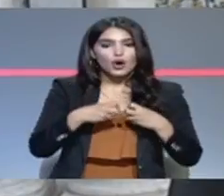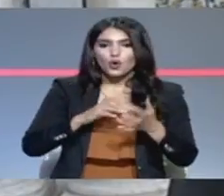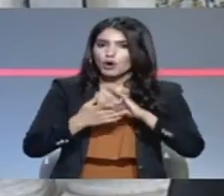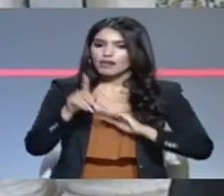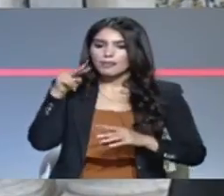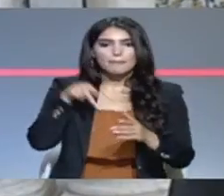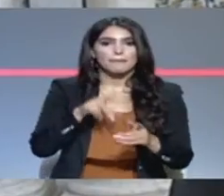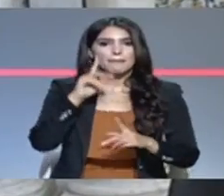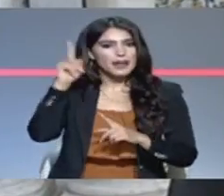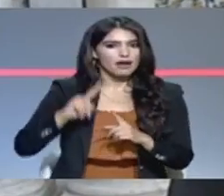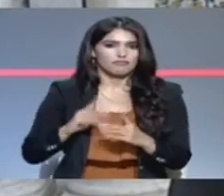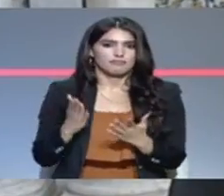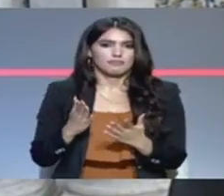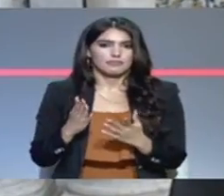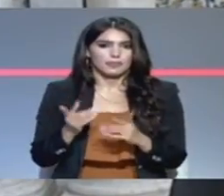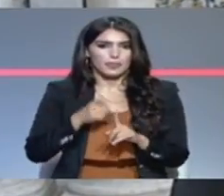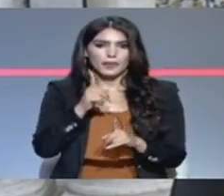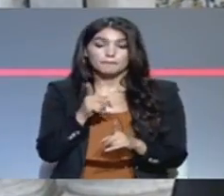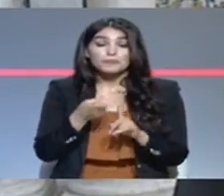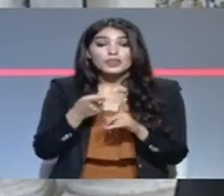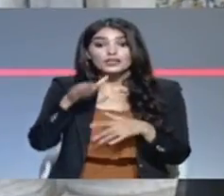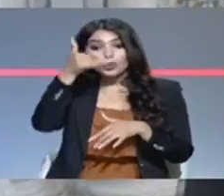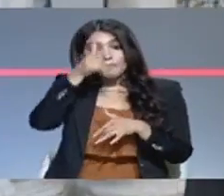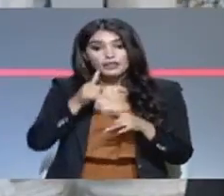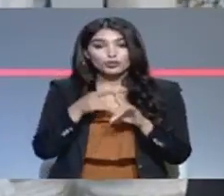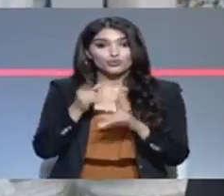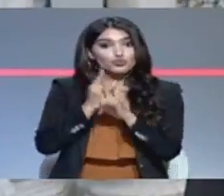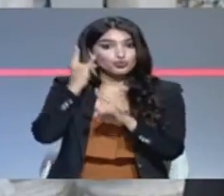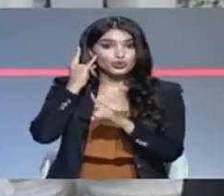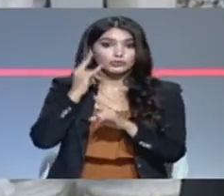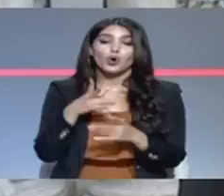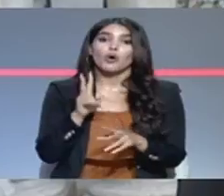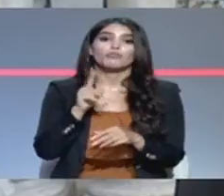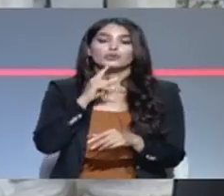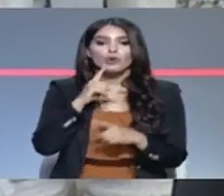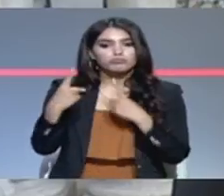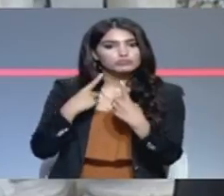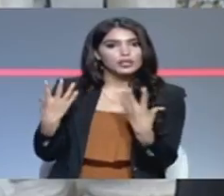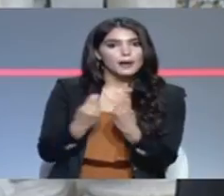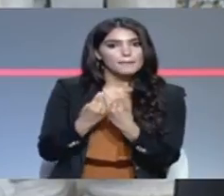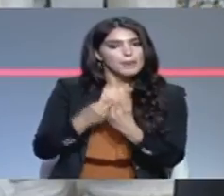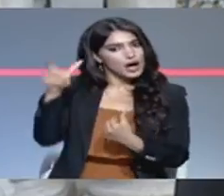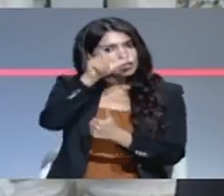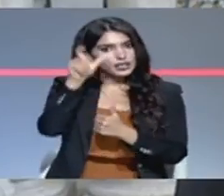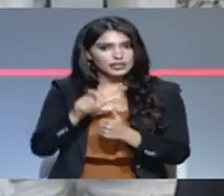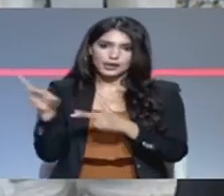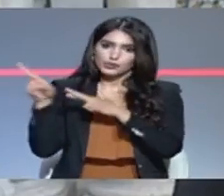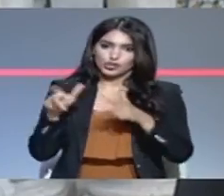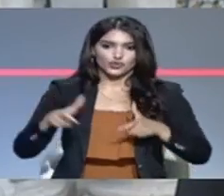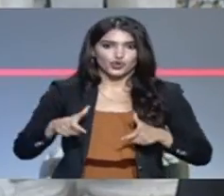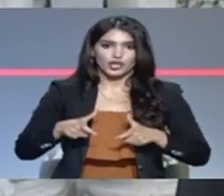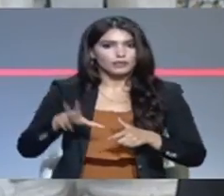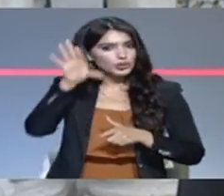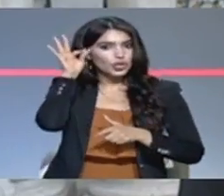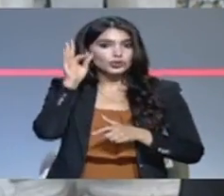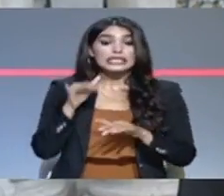كثير الأحيان تنم عن عدم معرفة بالتراث. قاعدين بصدد التفاوض مع الجانب الإيطالي مع سعادة سفيرنا، إذا